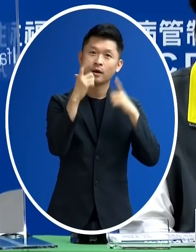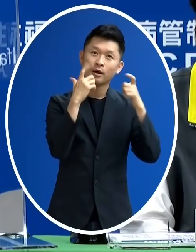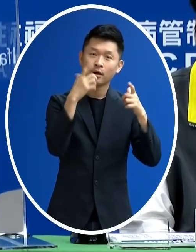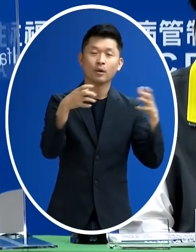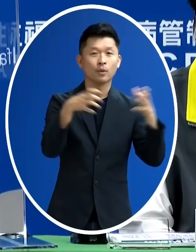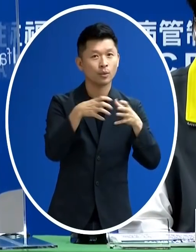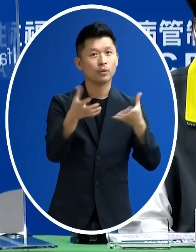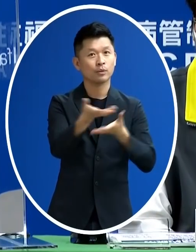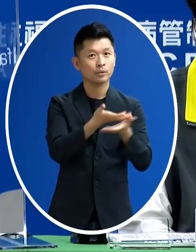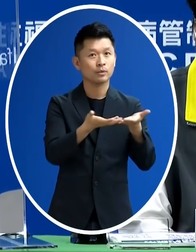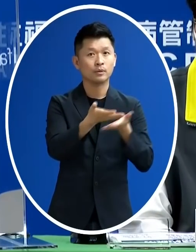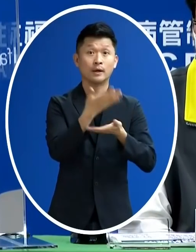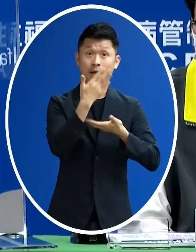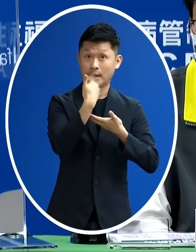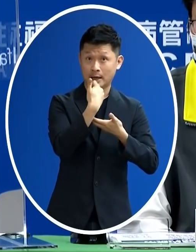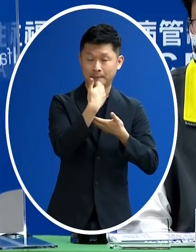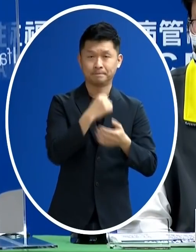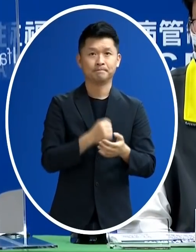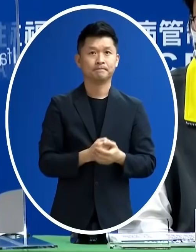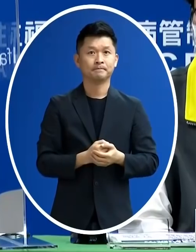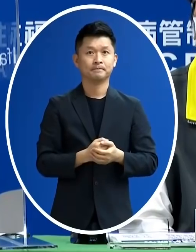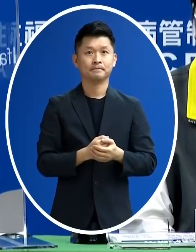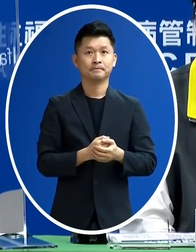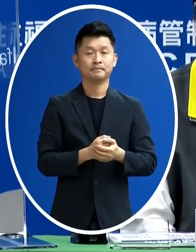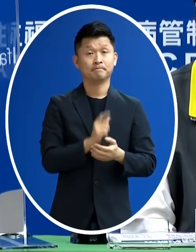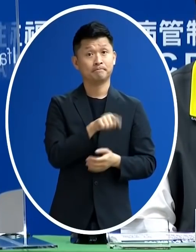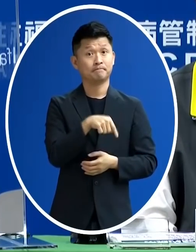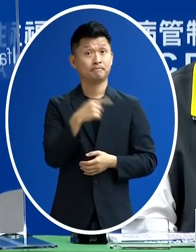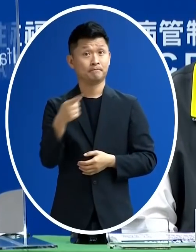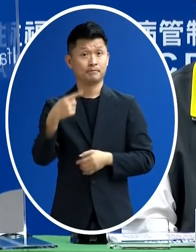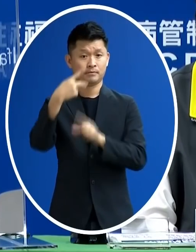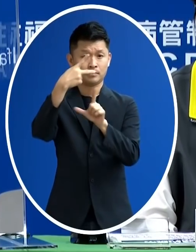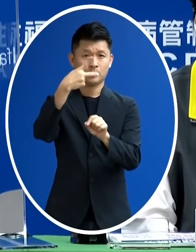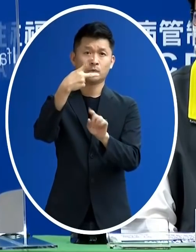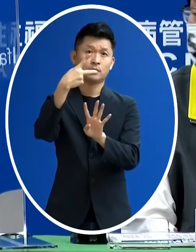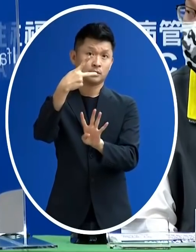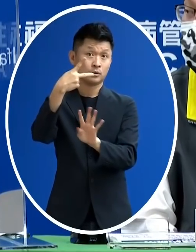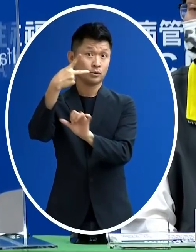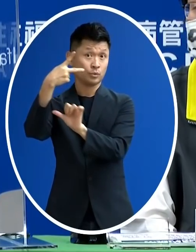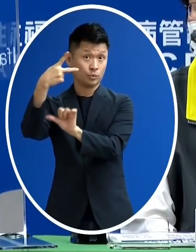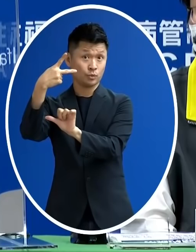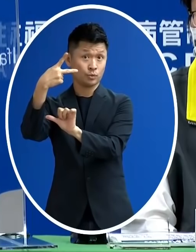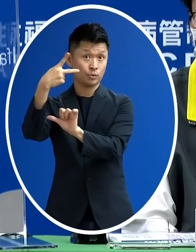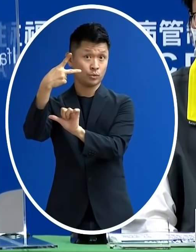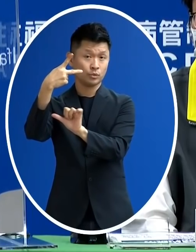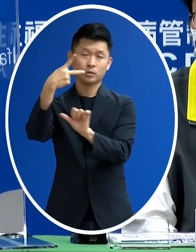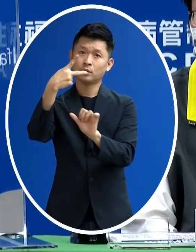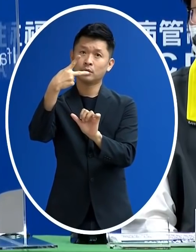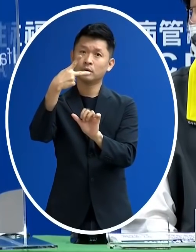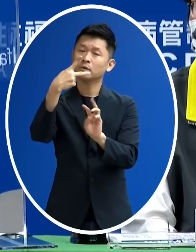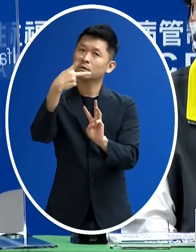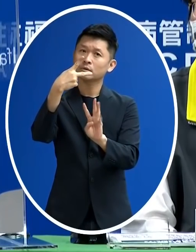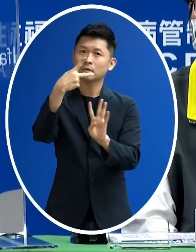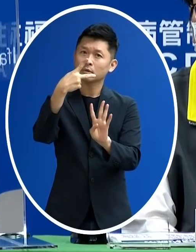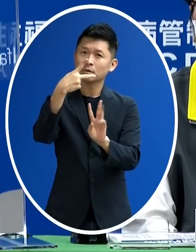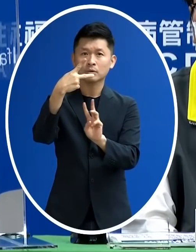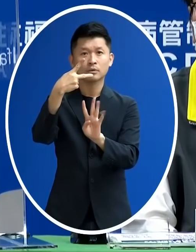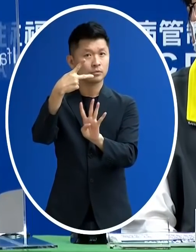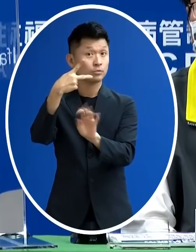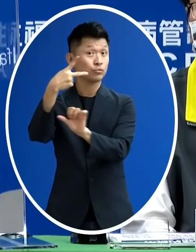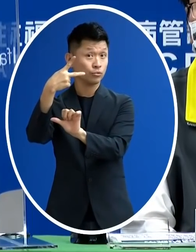一个团聚。那中间哈也有到2月4号、5号哈，是2月4号2月4号、